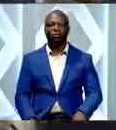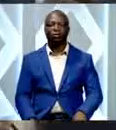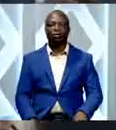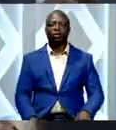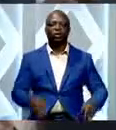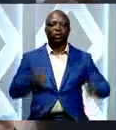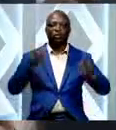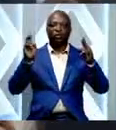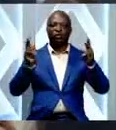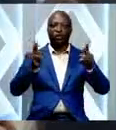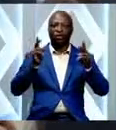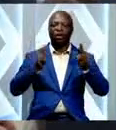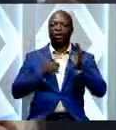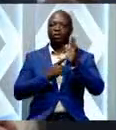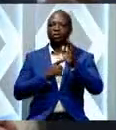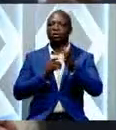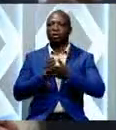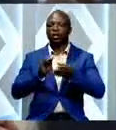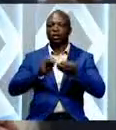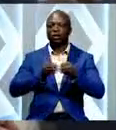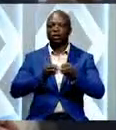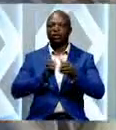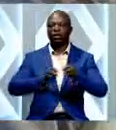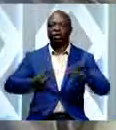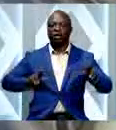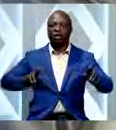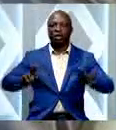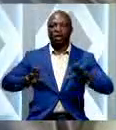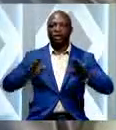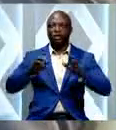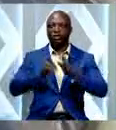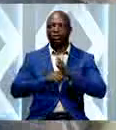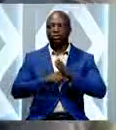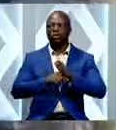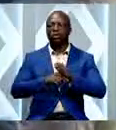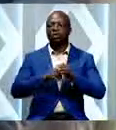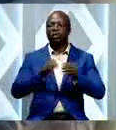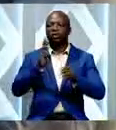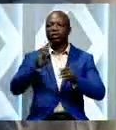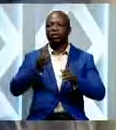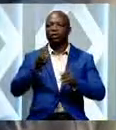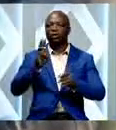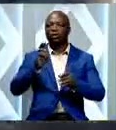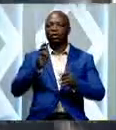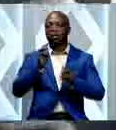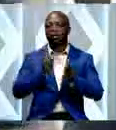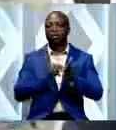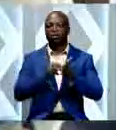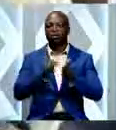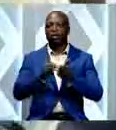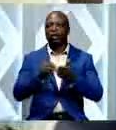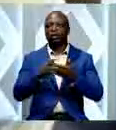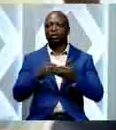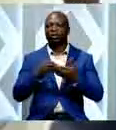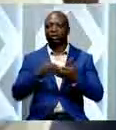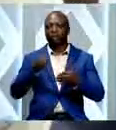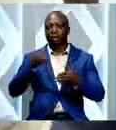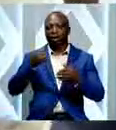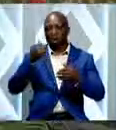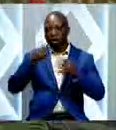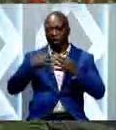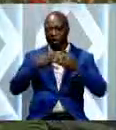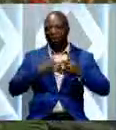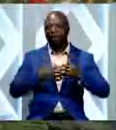Une victoire illustrée par des chiffres et des réalisations. 6,6 milliards de dollars américains investis dans les